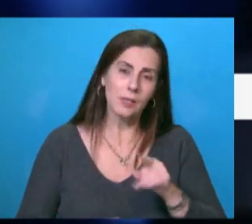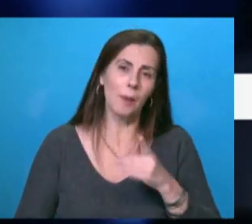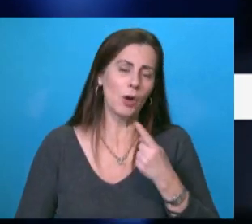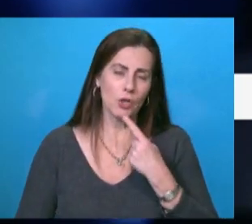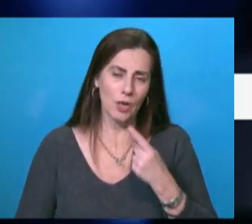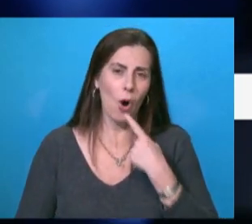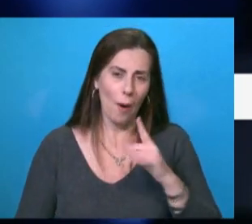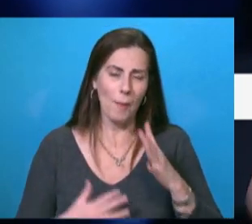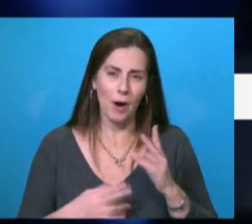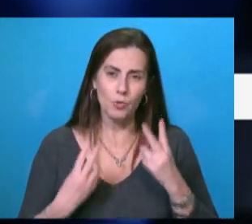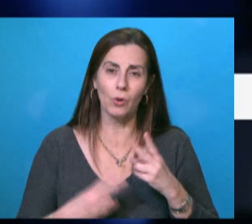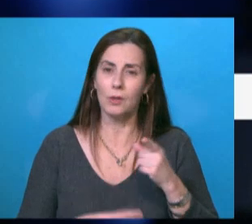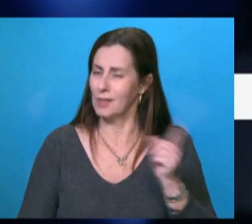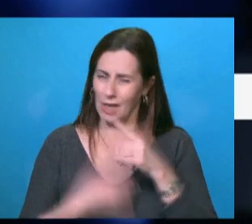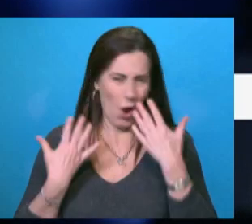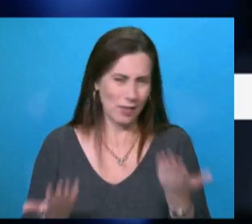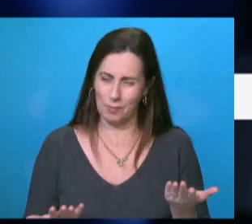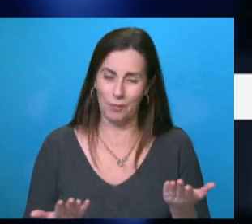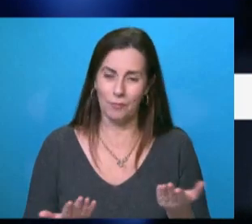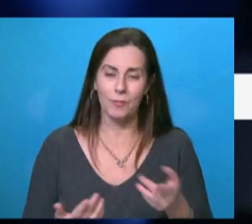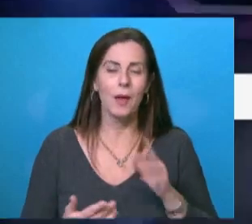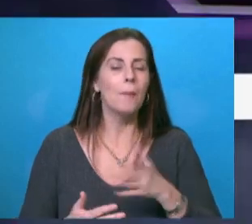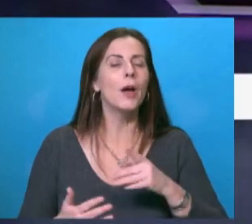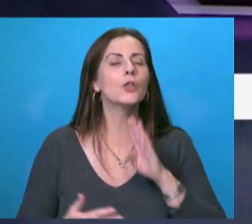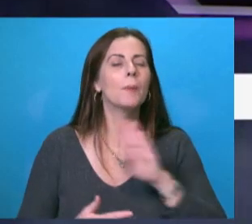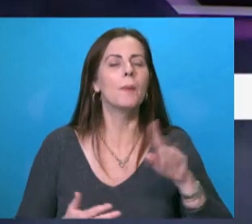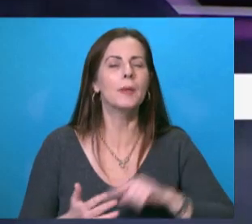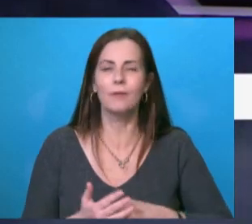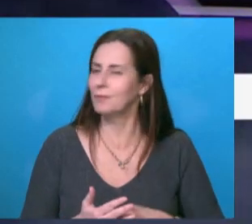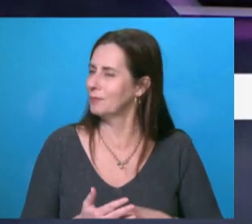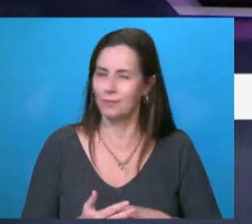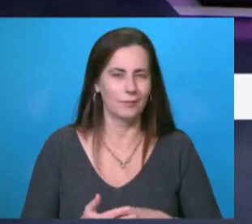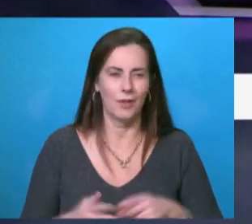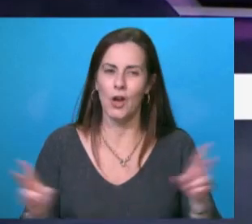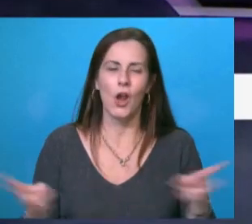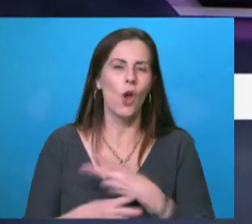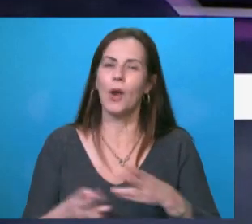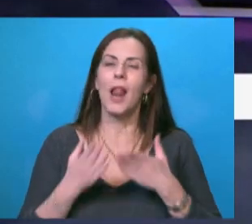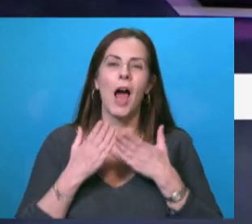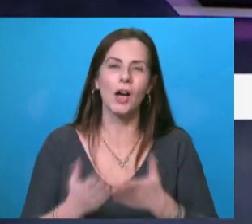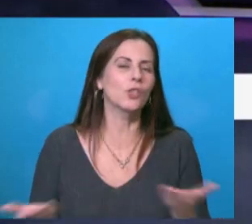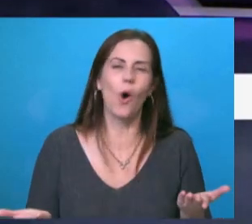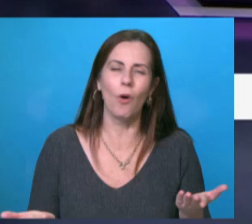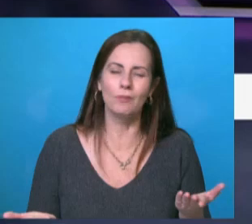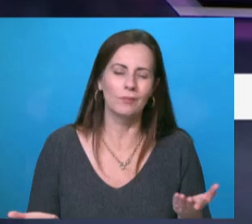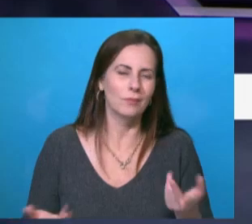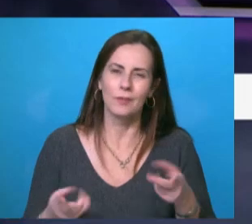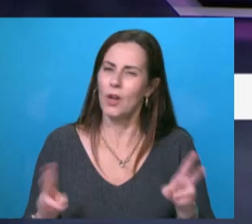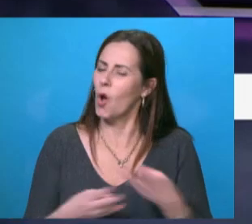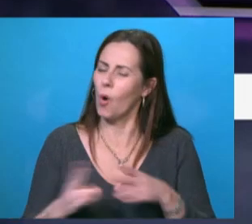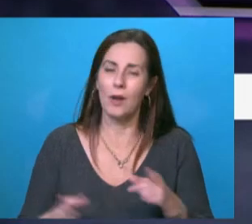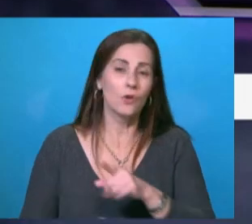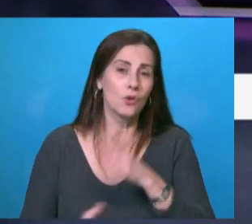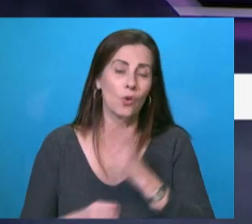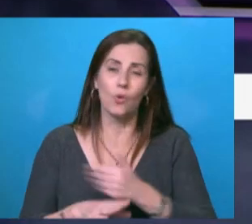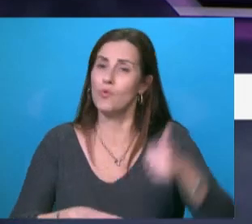הבררנית, זה לא הסיפור. אכיפה בררנית לא יכולה לסייע את הטענה הזאת לנאשם שהוא ראש